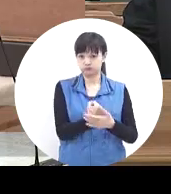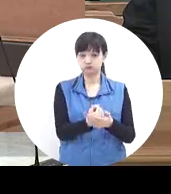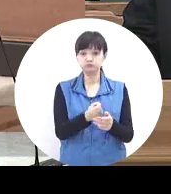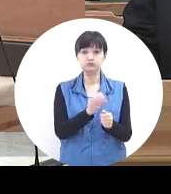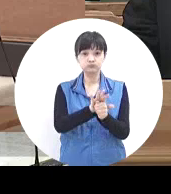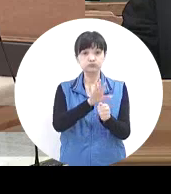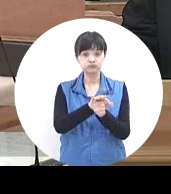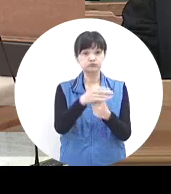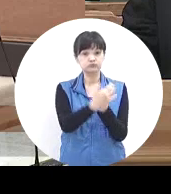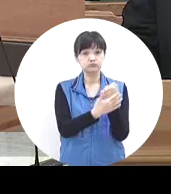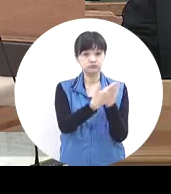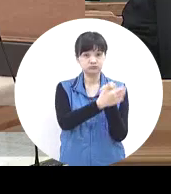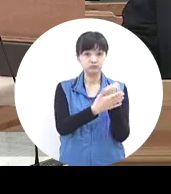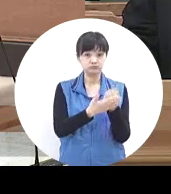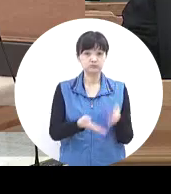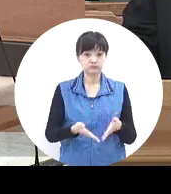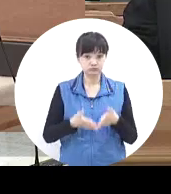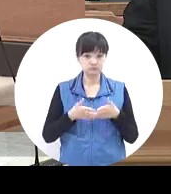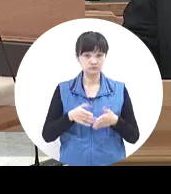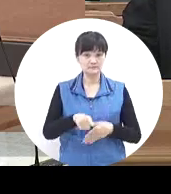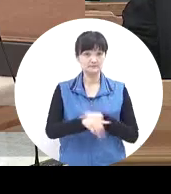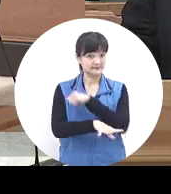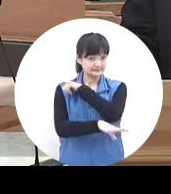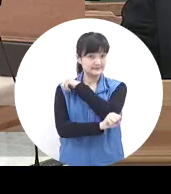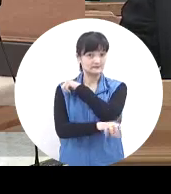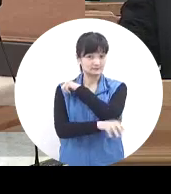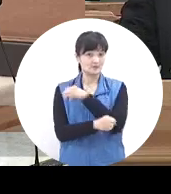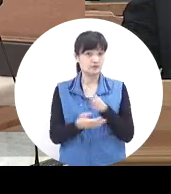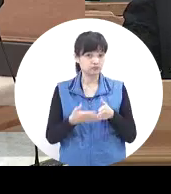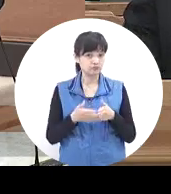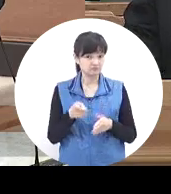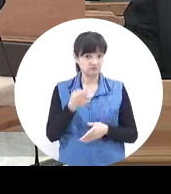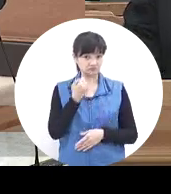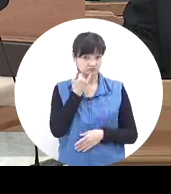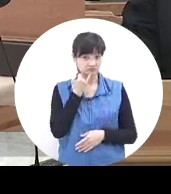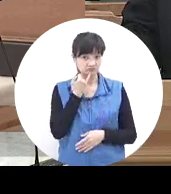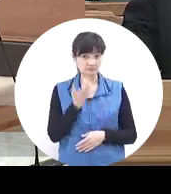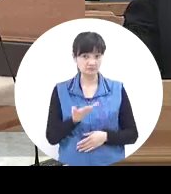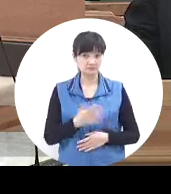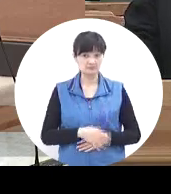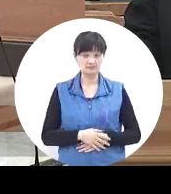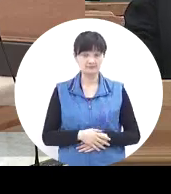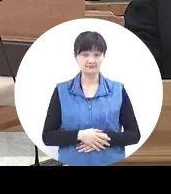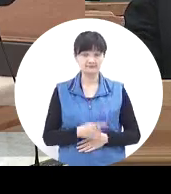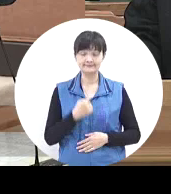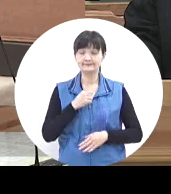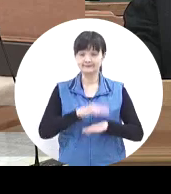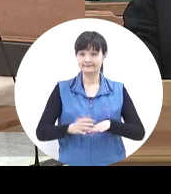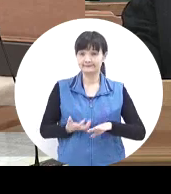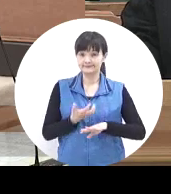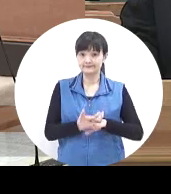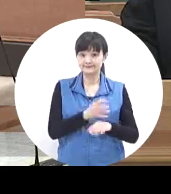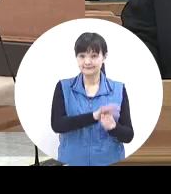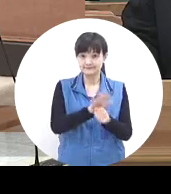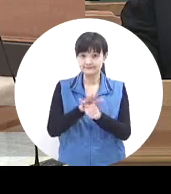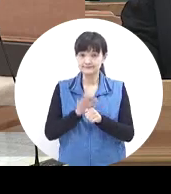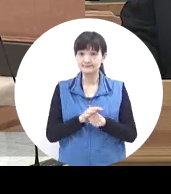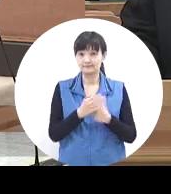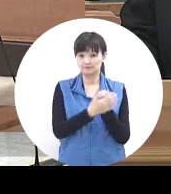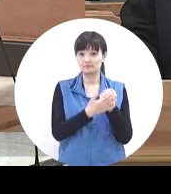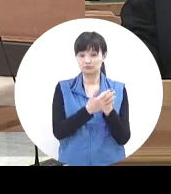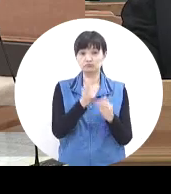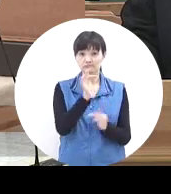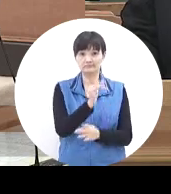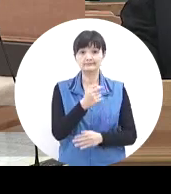该要有的基本的一个资源，你能不能做到？ 我全力的来让我们协拍中心的资源能够得到确